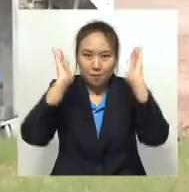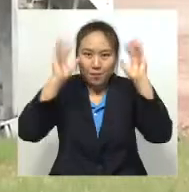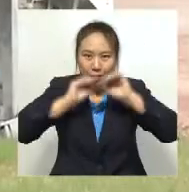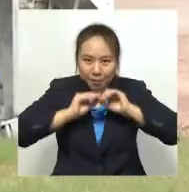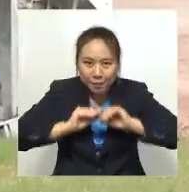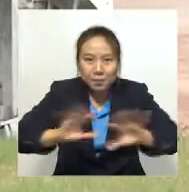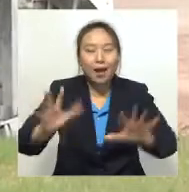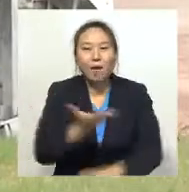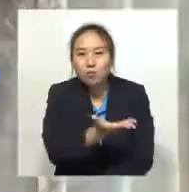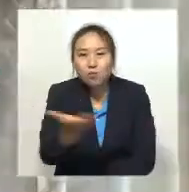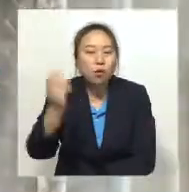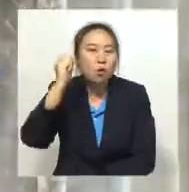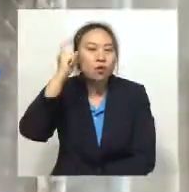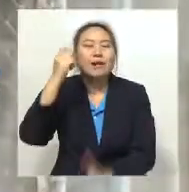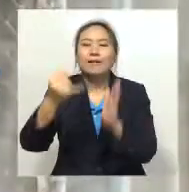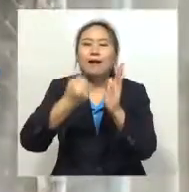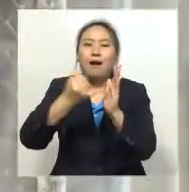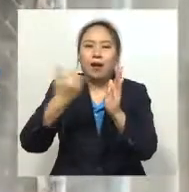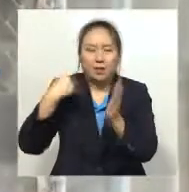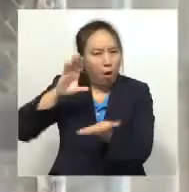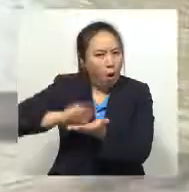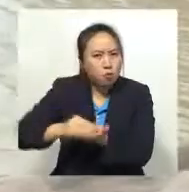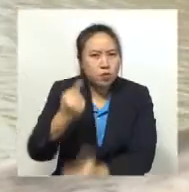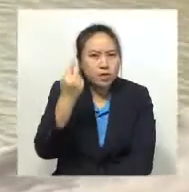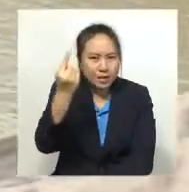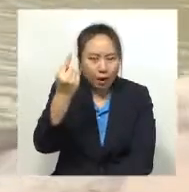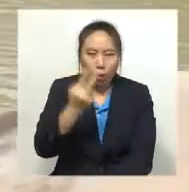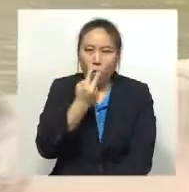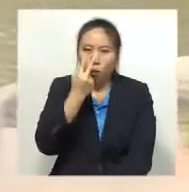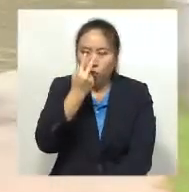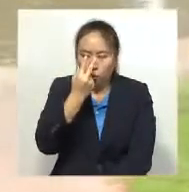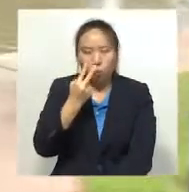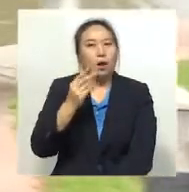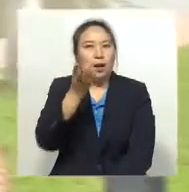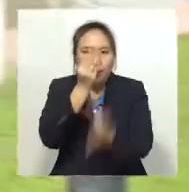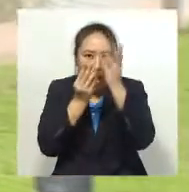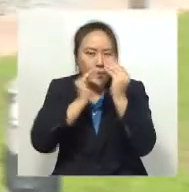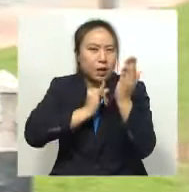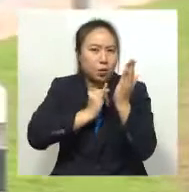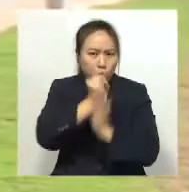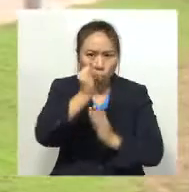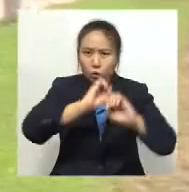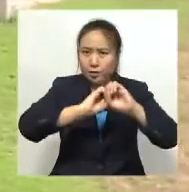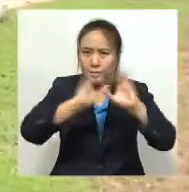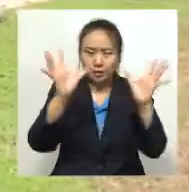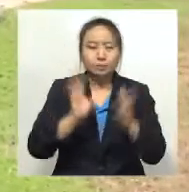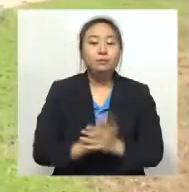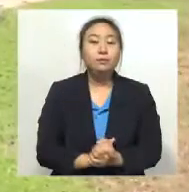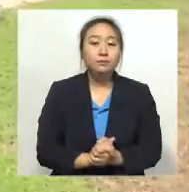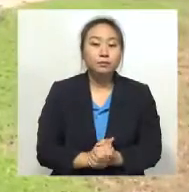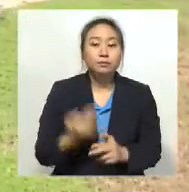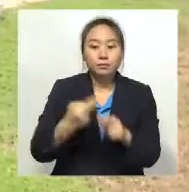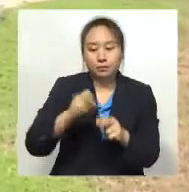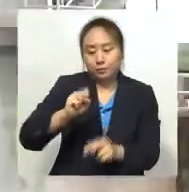ให้คุณผู้ชมนั้นเข้าใจได้ง่ายๆมีข้อมูลแหล่งเดียวและเข้าใจสถานการณ์อย่างถูกต้องชัดเจนให้มากที่สุดโดยนายส